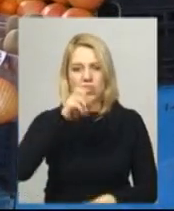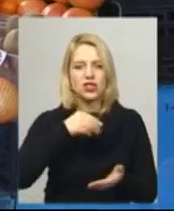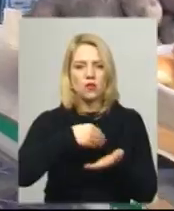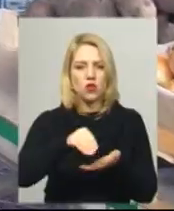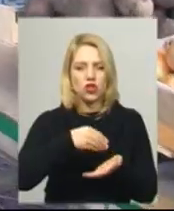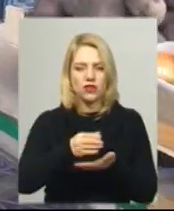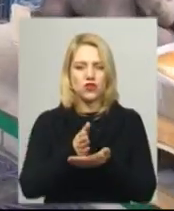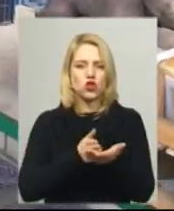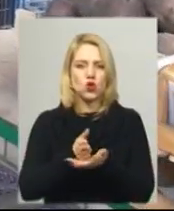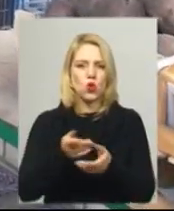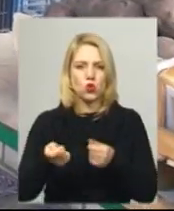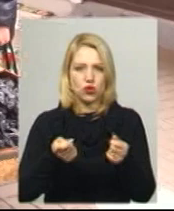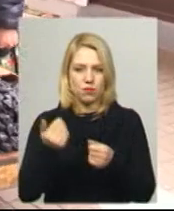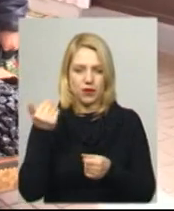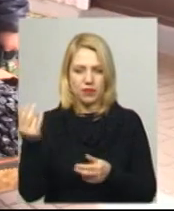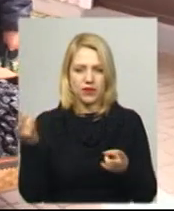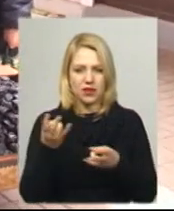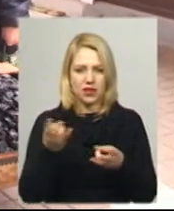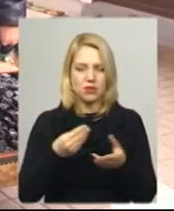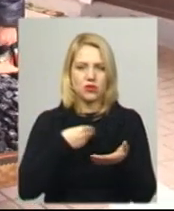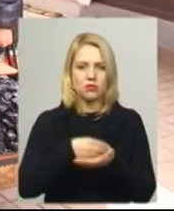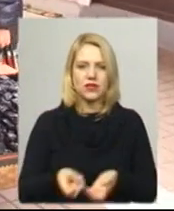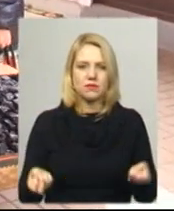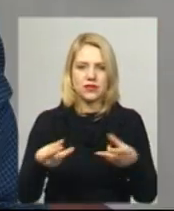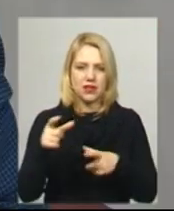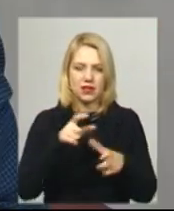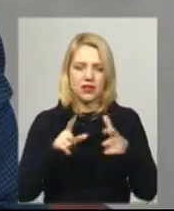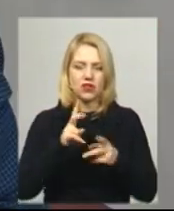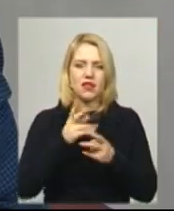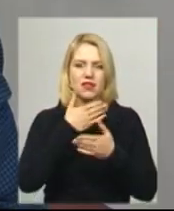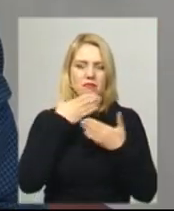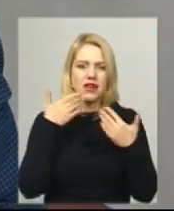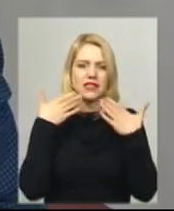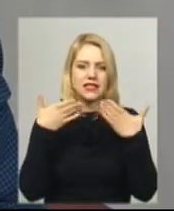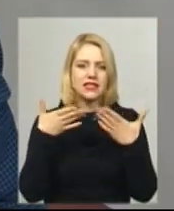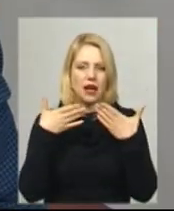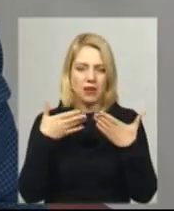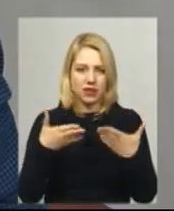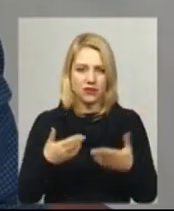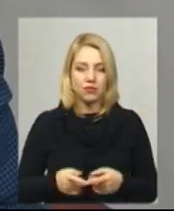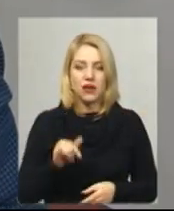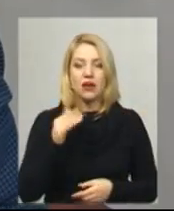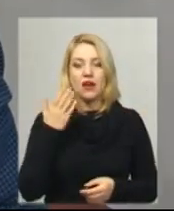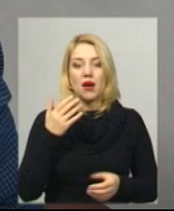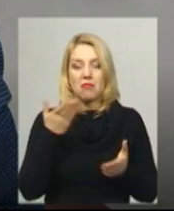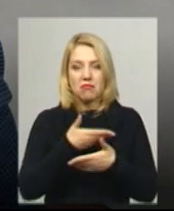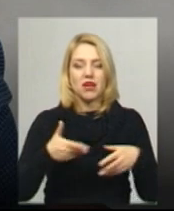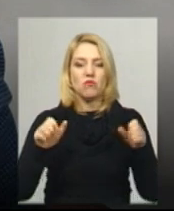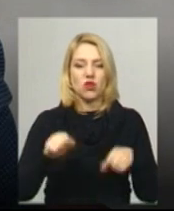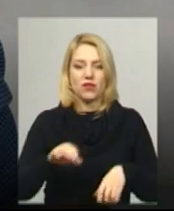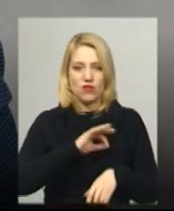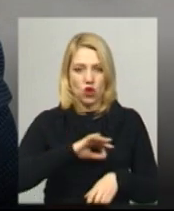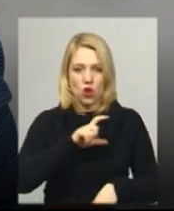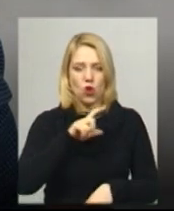Василь Грушко. Додає, необхідно закупити сучасні препарати, які не мають запахів. Ми можемо в якійсь мірі використовувати